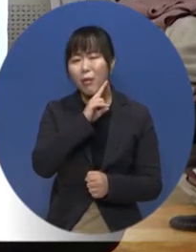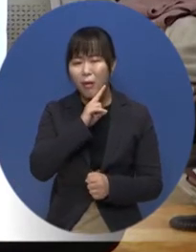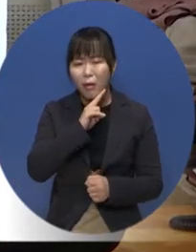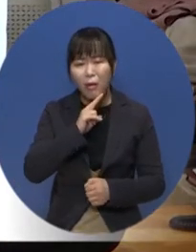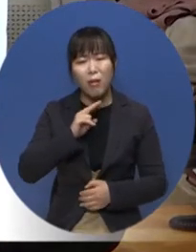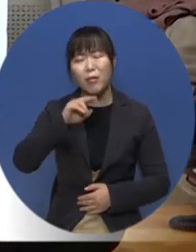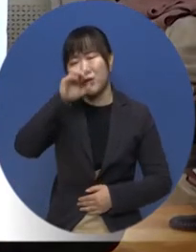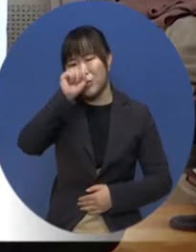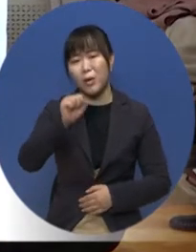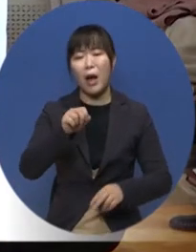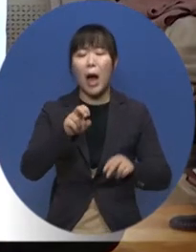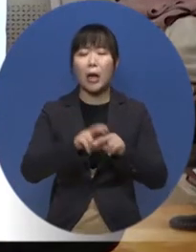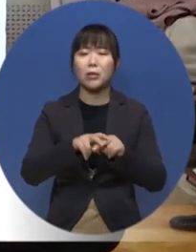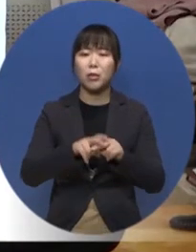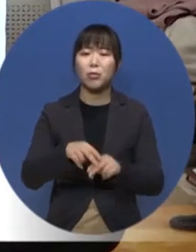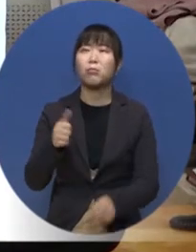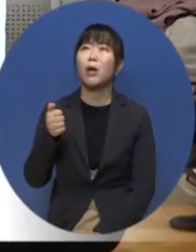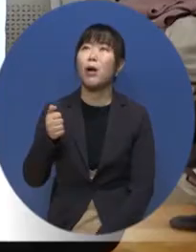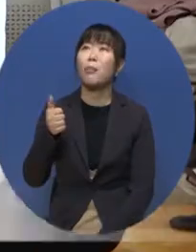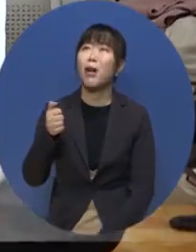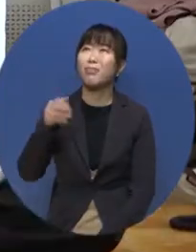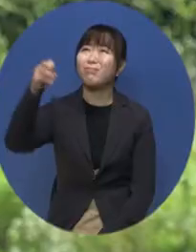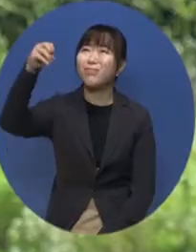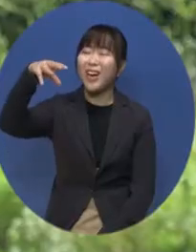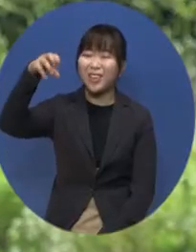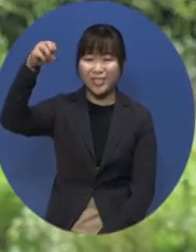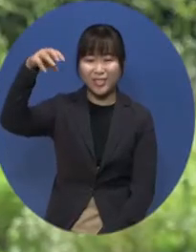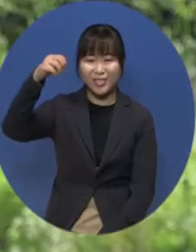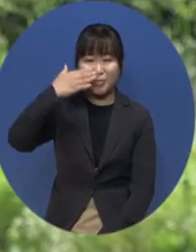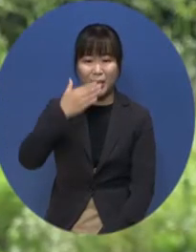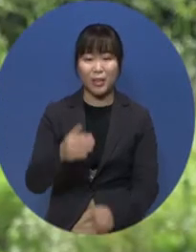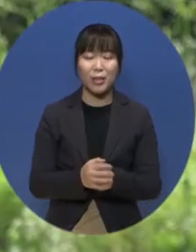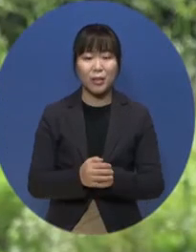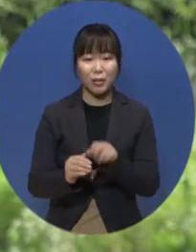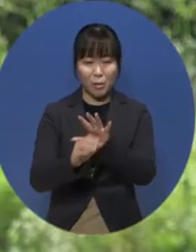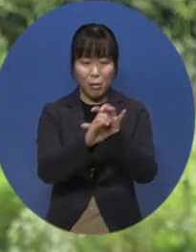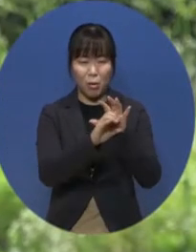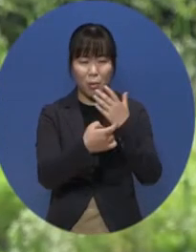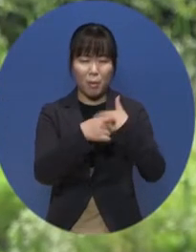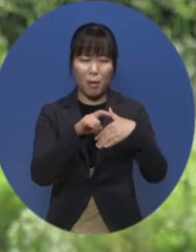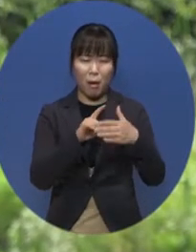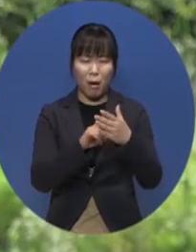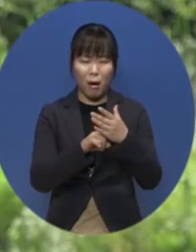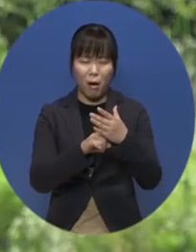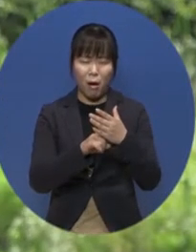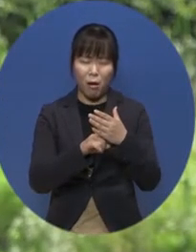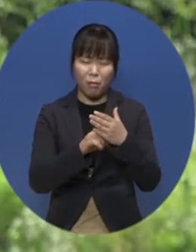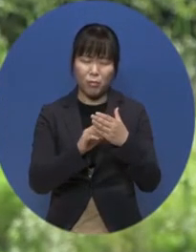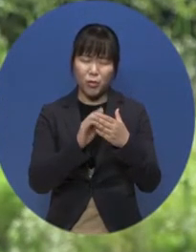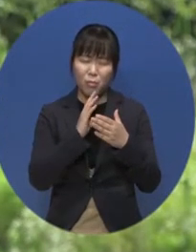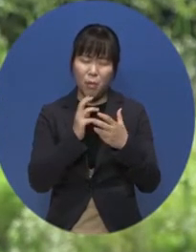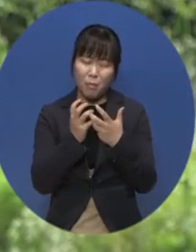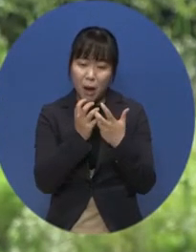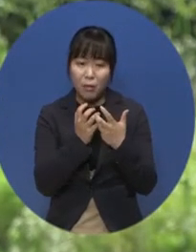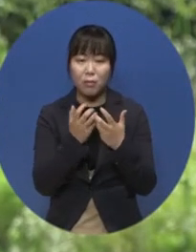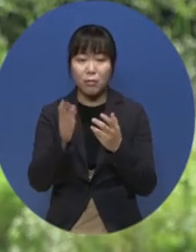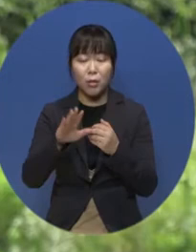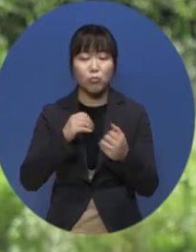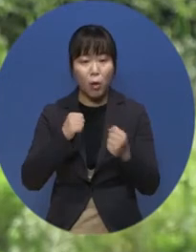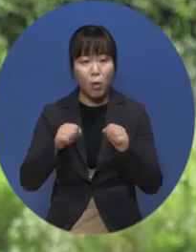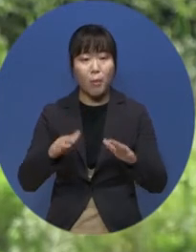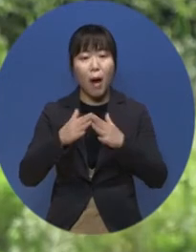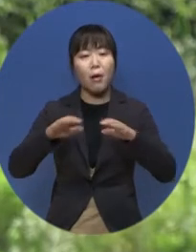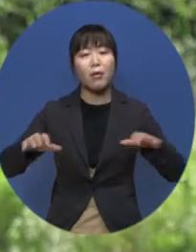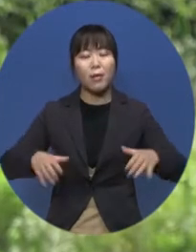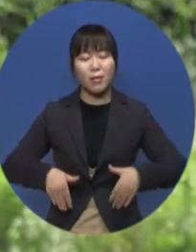그게 안겼을 냐옹 게 예 코로나 이거로 마음마저 꽁꽁 얼어붙은 요즘 마을 어르신들을 위한